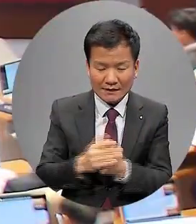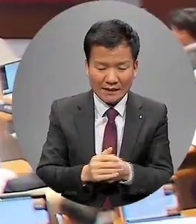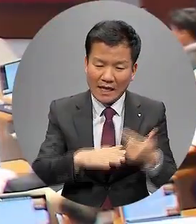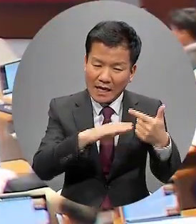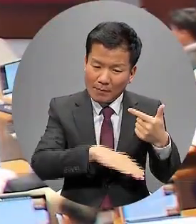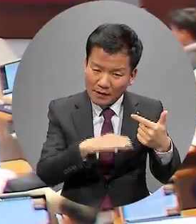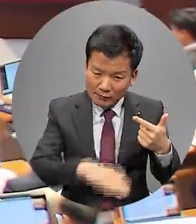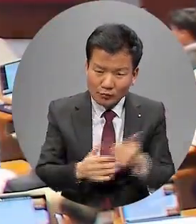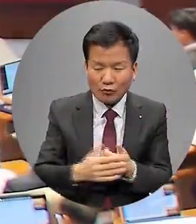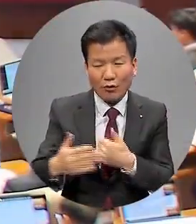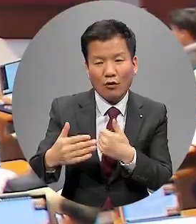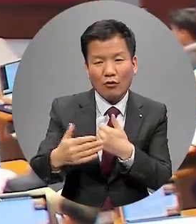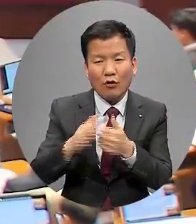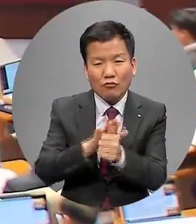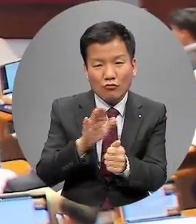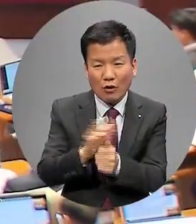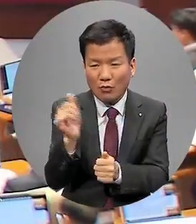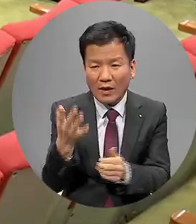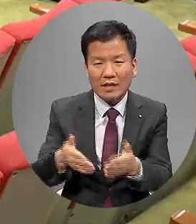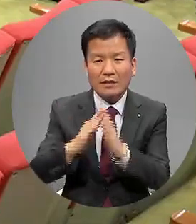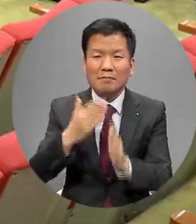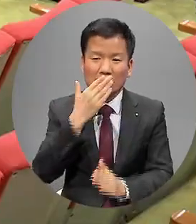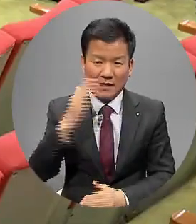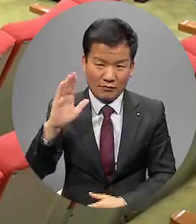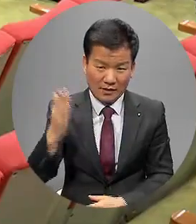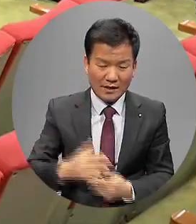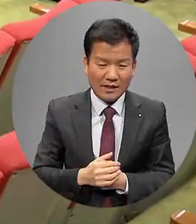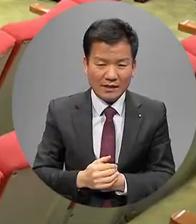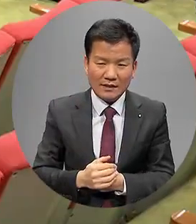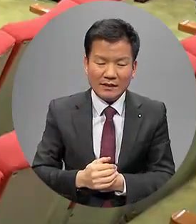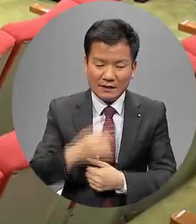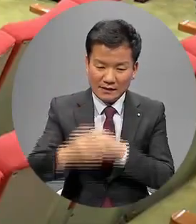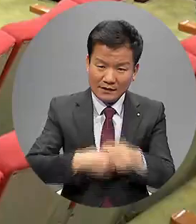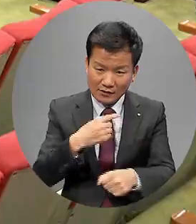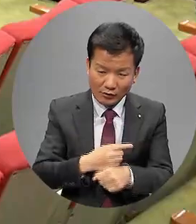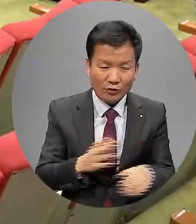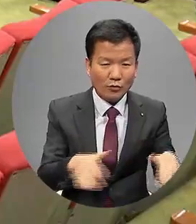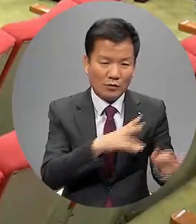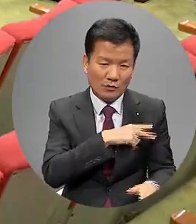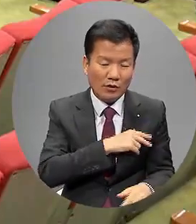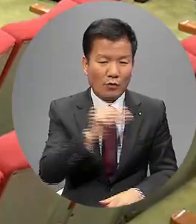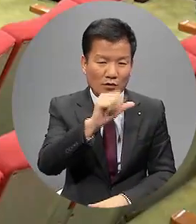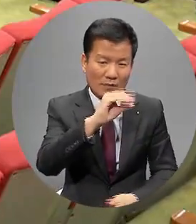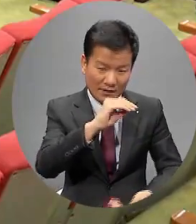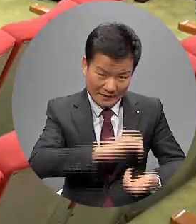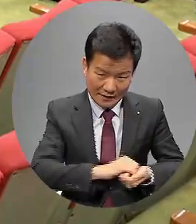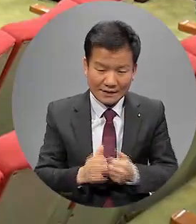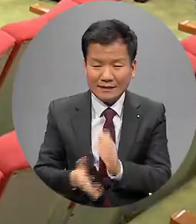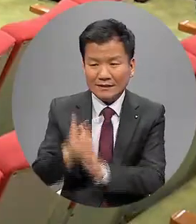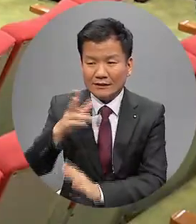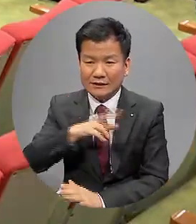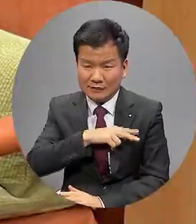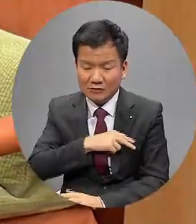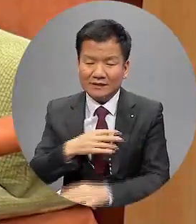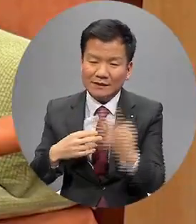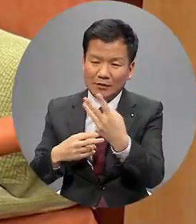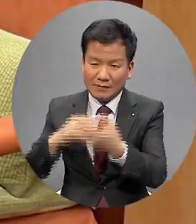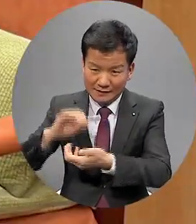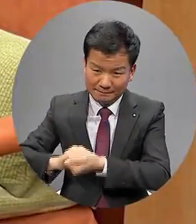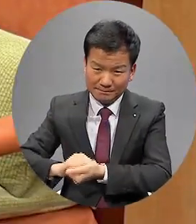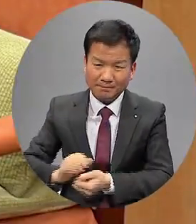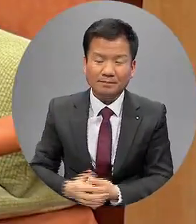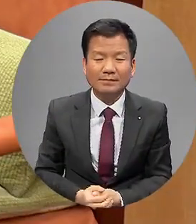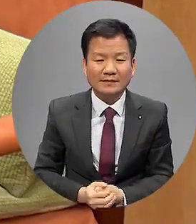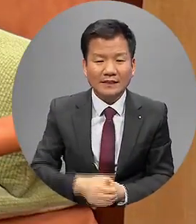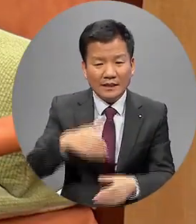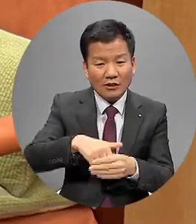의원도 후원의 설치가 가능해졌습니다 연간 모금 만도는 도의원 5천만 원 시군의원 3천만 원입니다